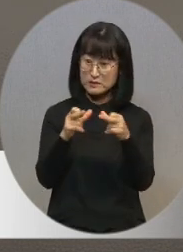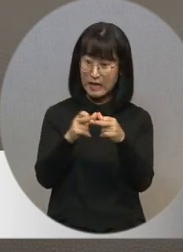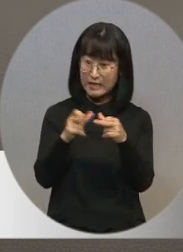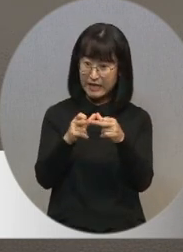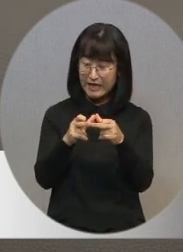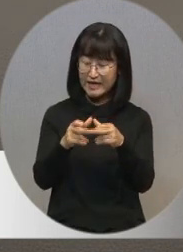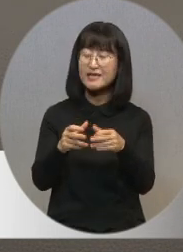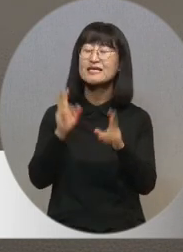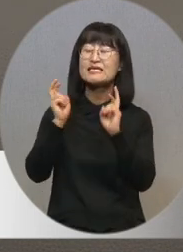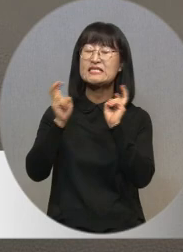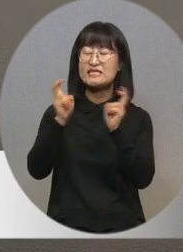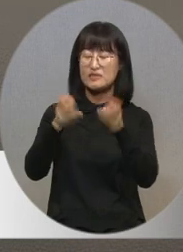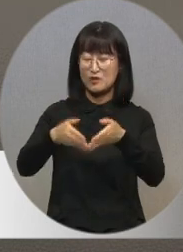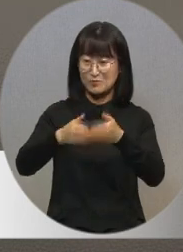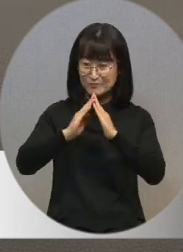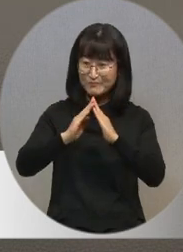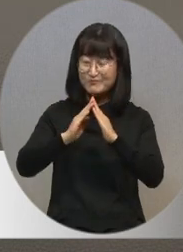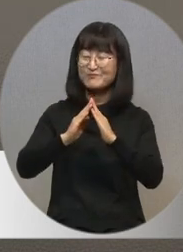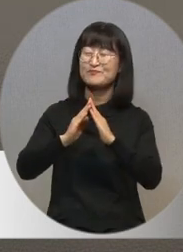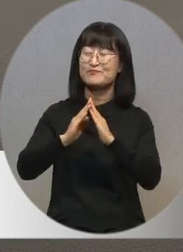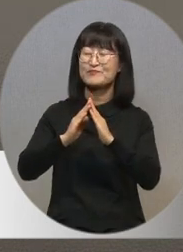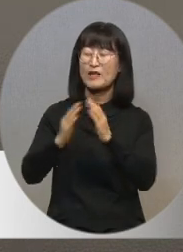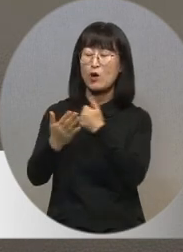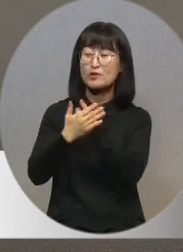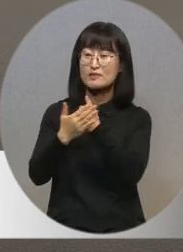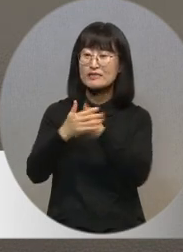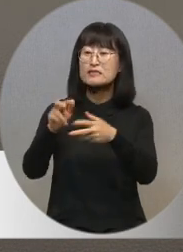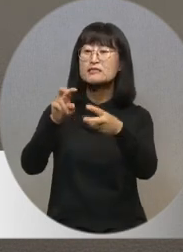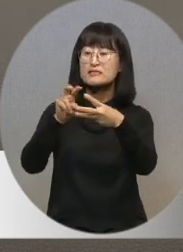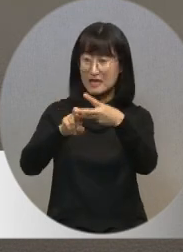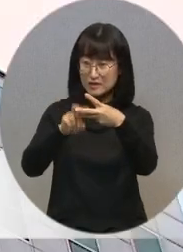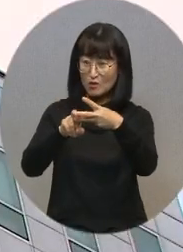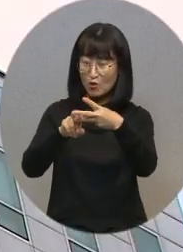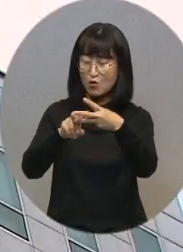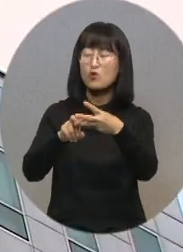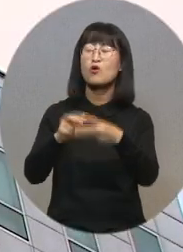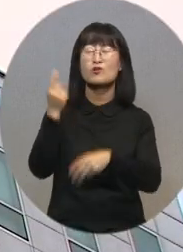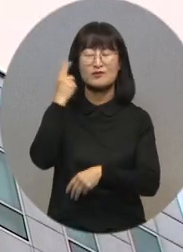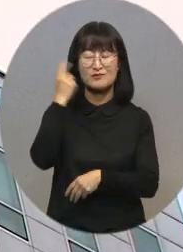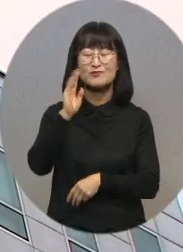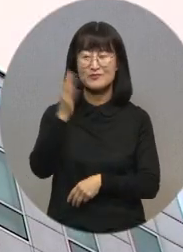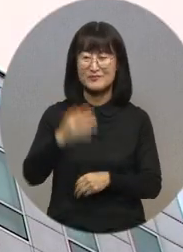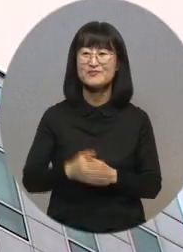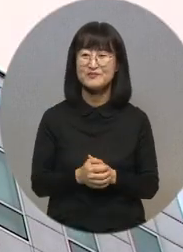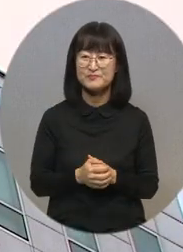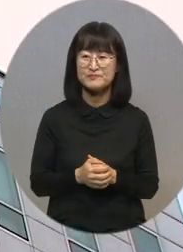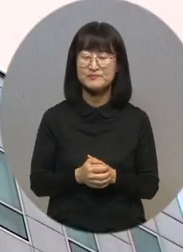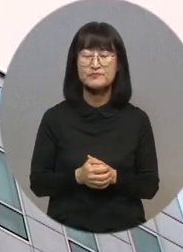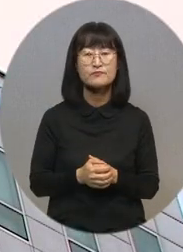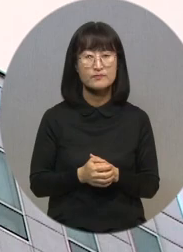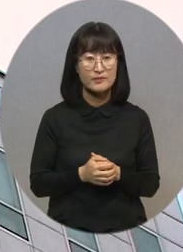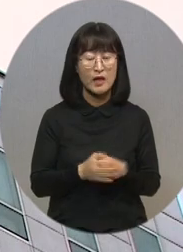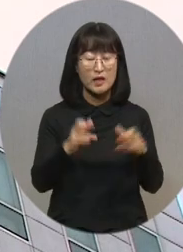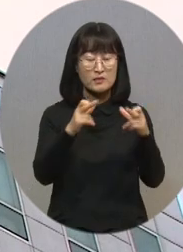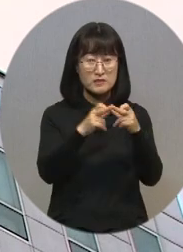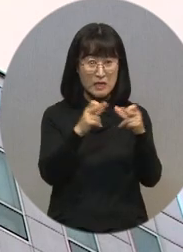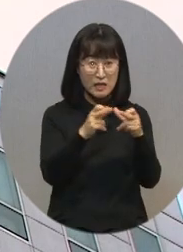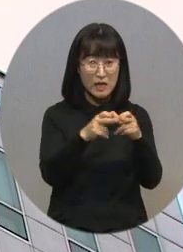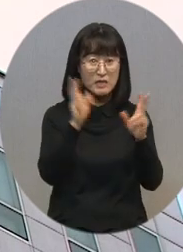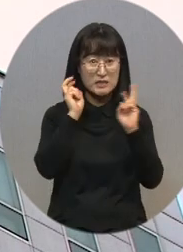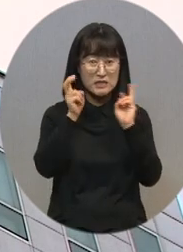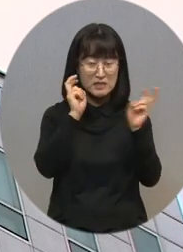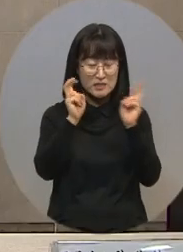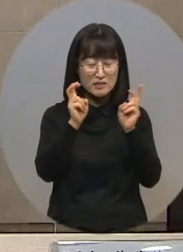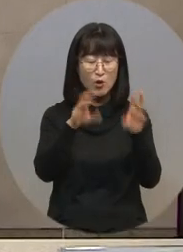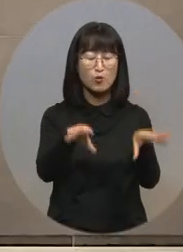기업 종합 지원 센터에서 지원을 하는 걸 어떻게 들었어요. 장애인 기업 종합 지원 센터에서 운영